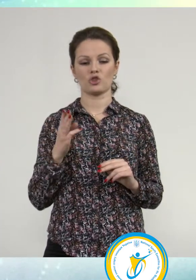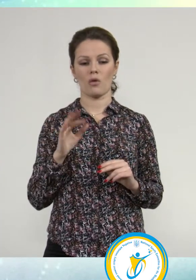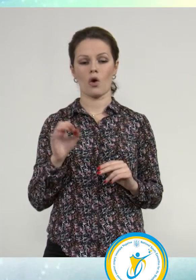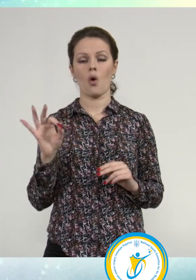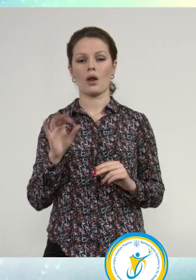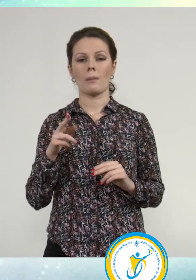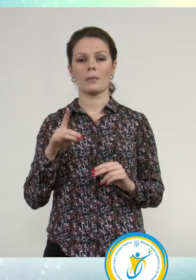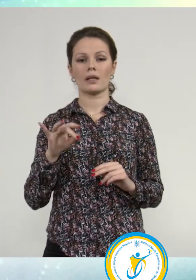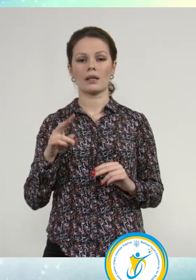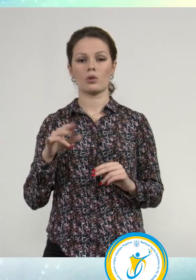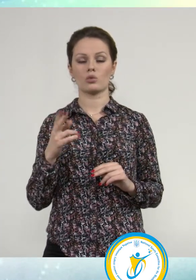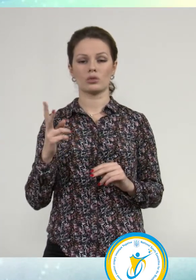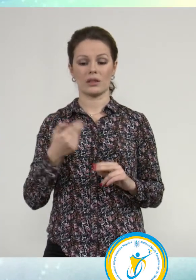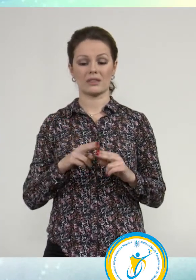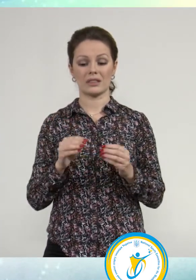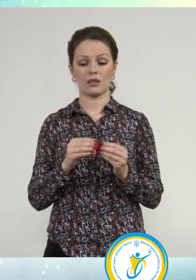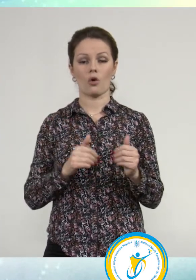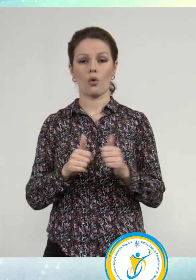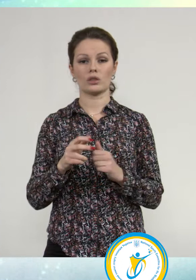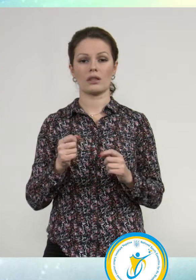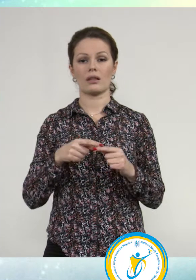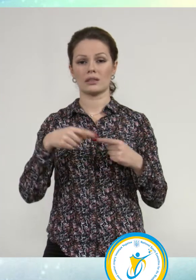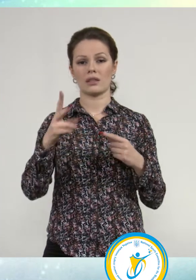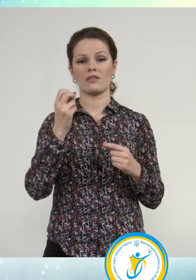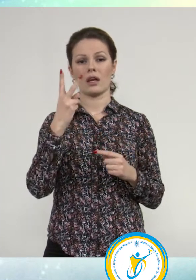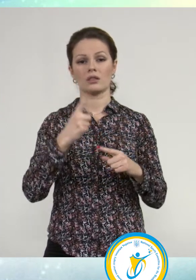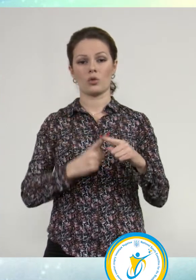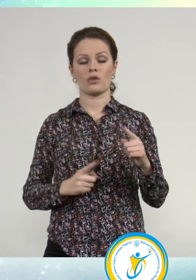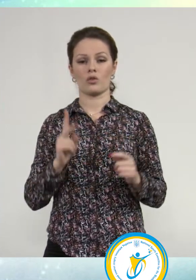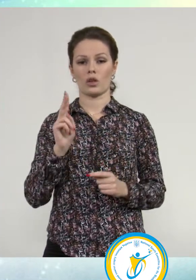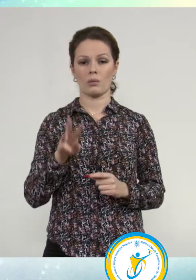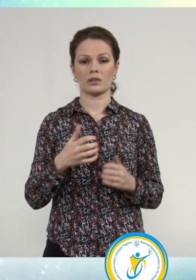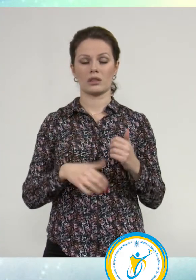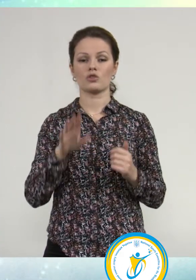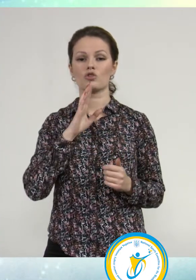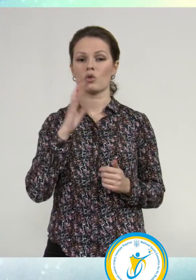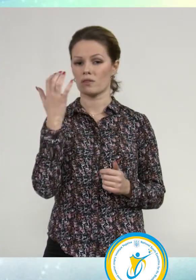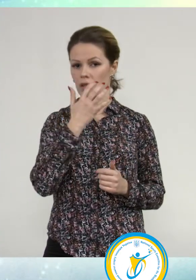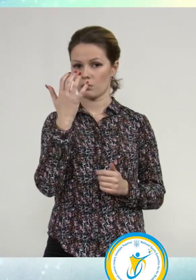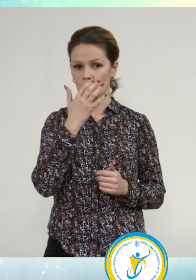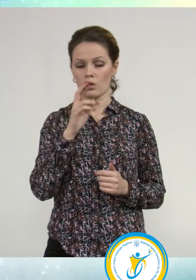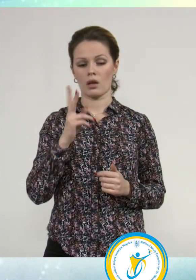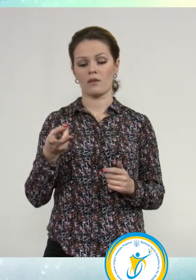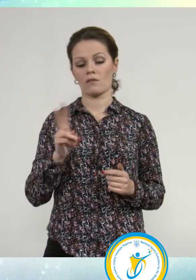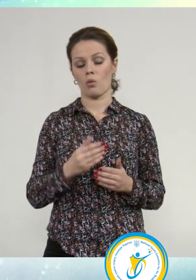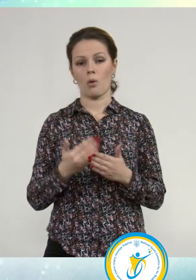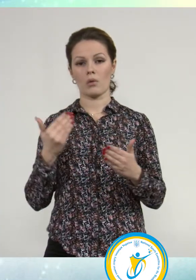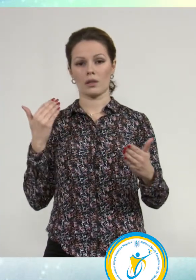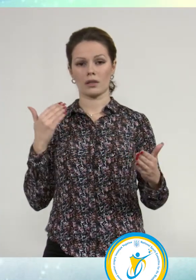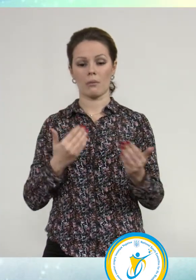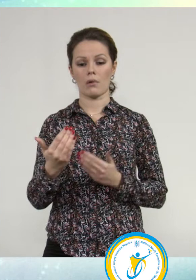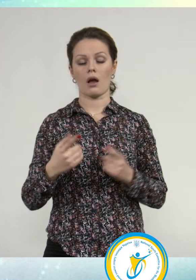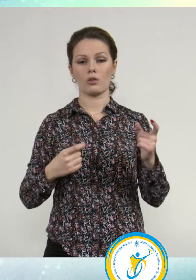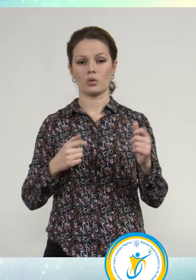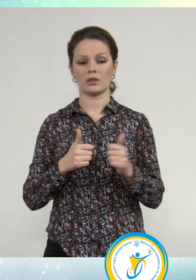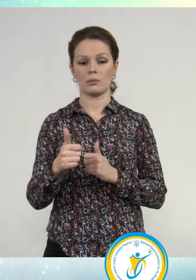Прилуцькій. У цій же гонці на дистанції 12,5 кілометрів серед жінок з вадами зору, як і в 2 попередніх біатлонних забігах,